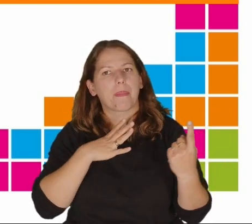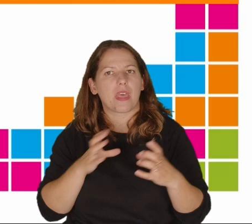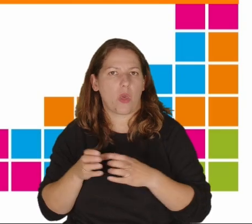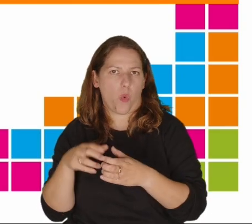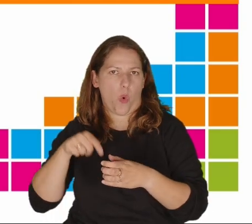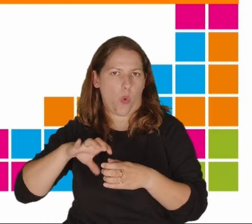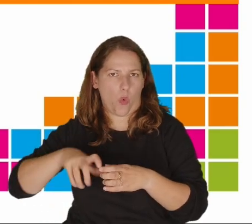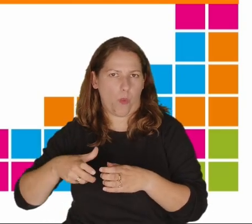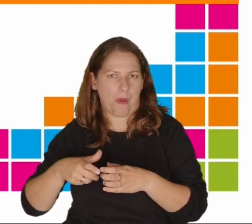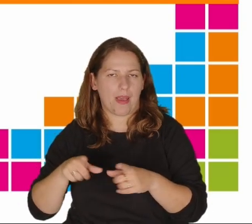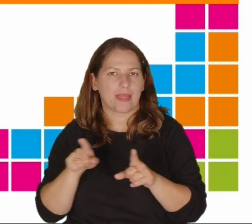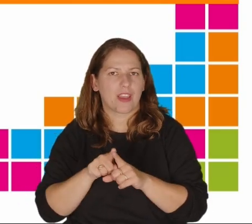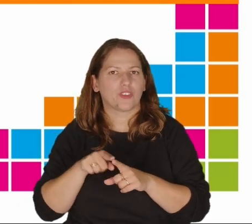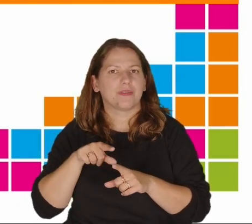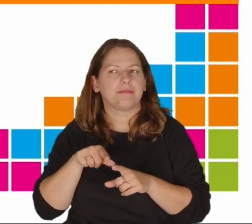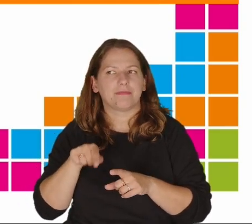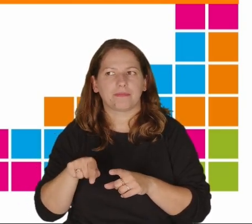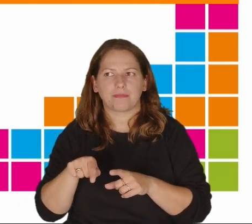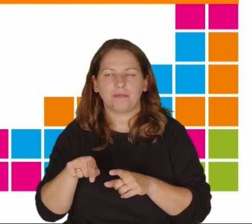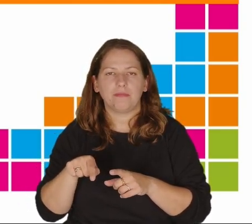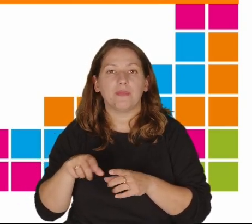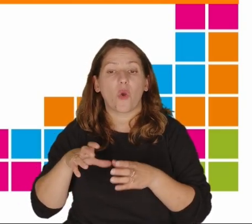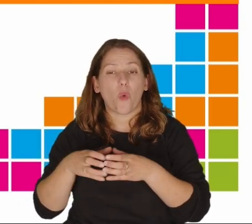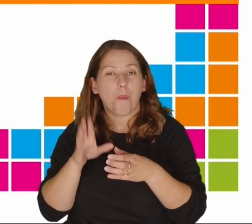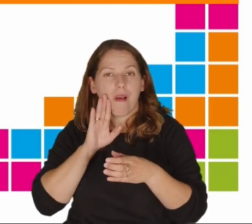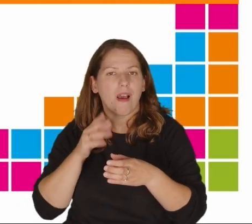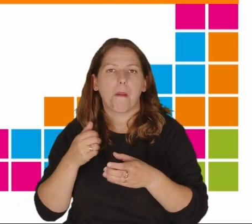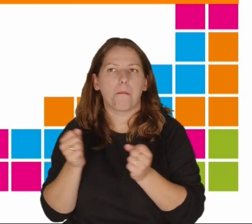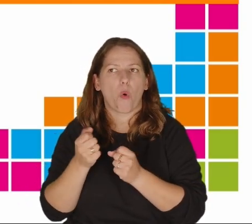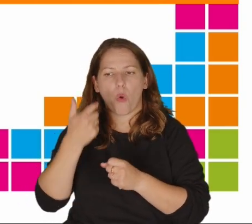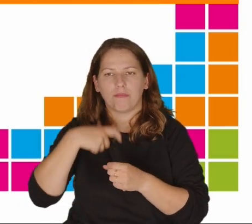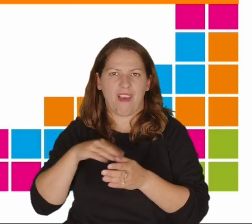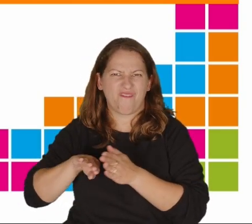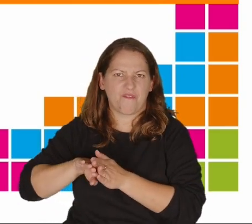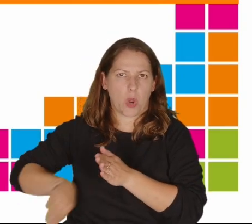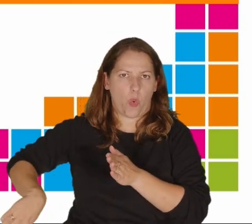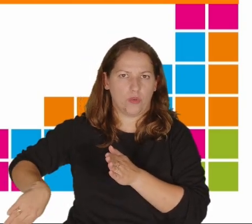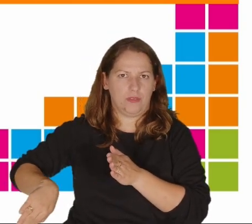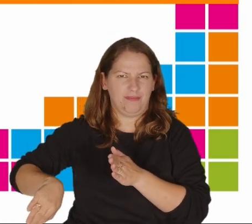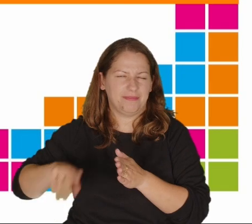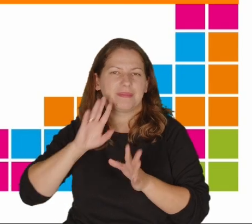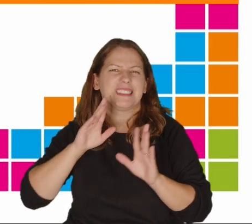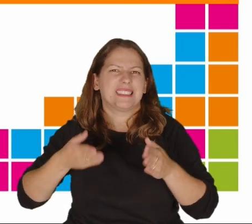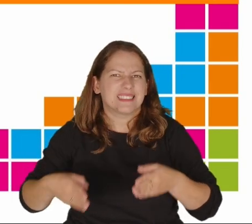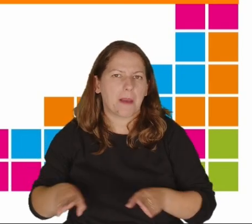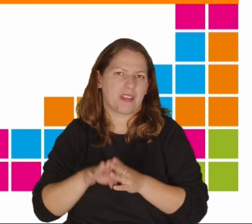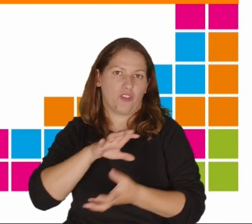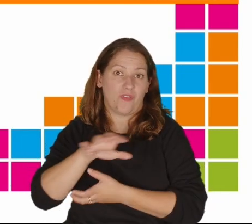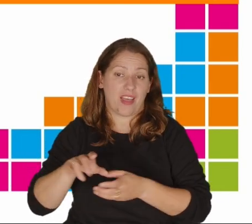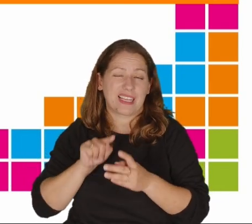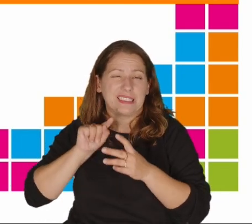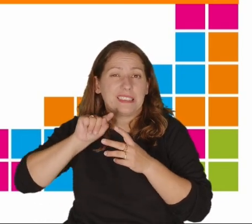że boją się z tych grup być wykluczonymi. Czyli że to zrobił się taki dość zamknięty świat, do którego